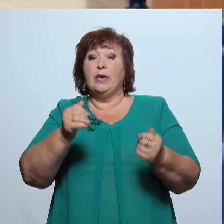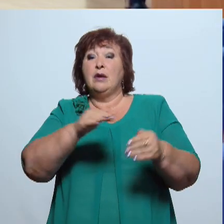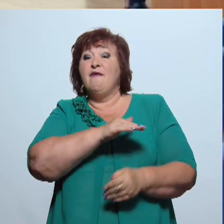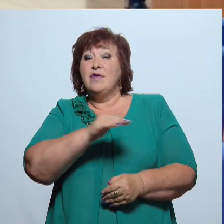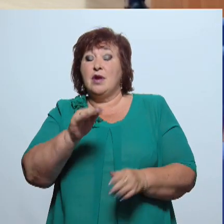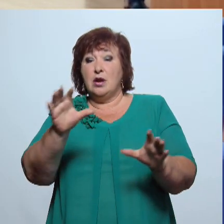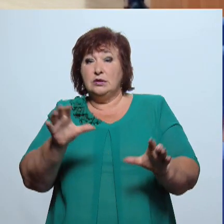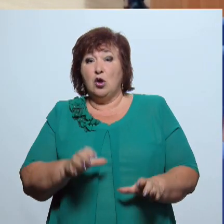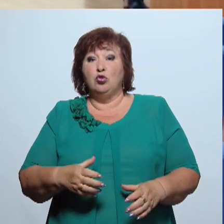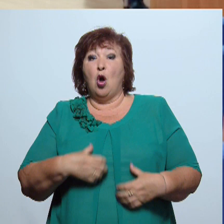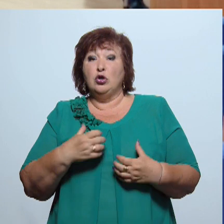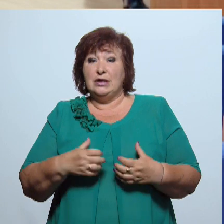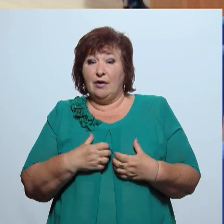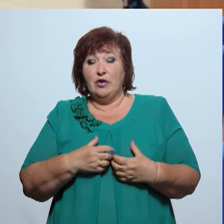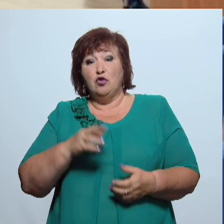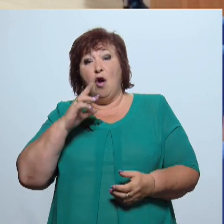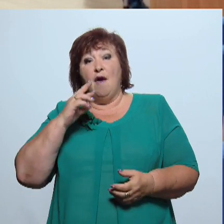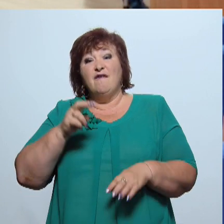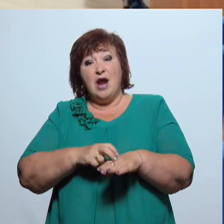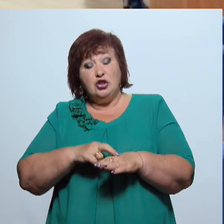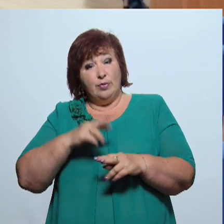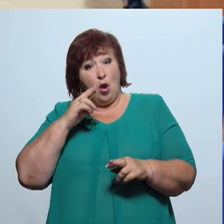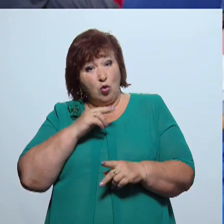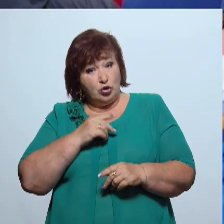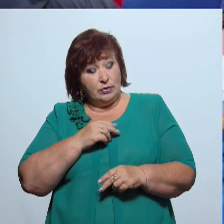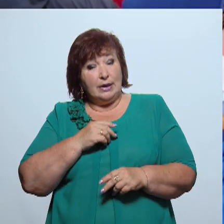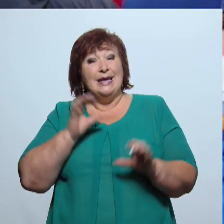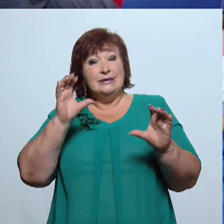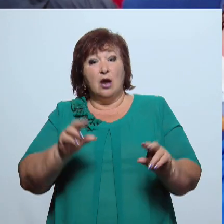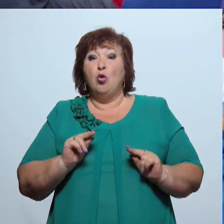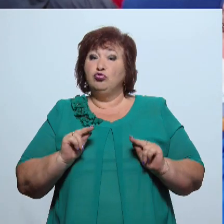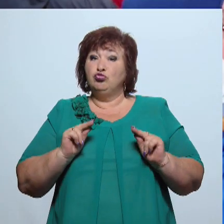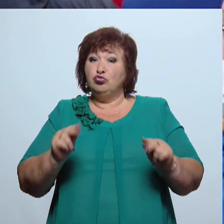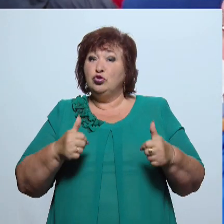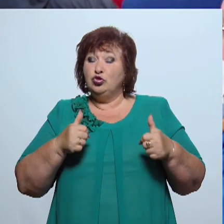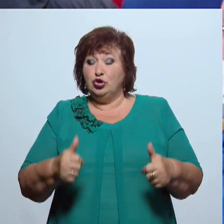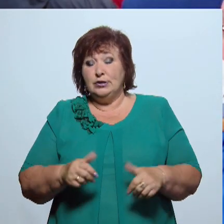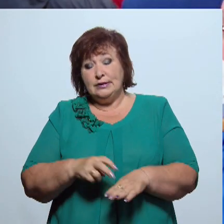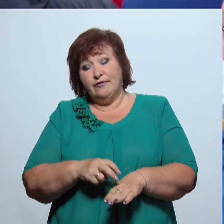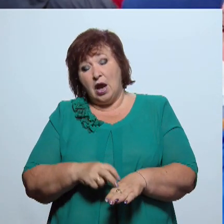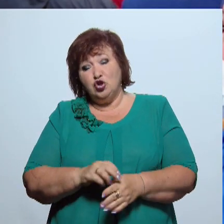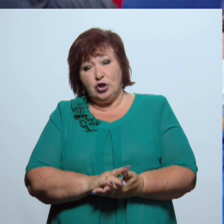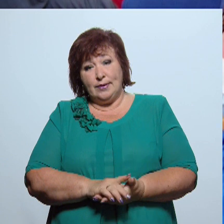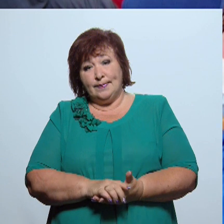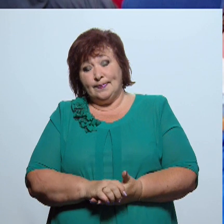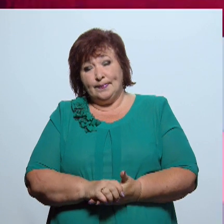законы о страховании от врачебных ошибок и закон о чести и достоинстве врачей. Дмитрий Вороновнин, Юрий Зелененький.